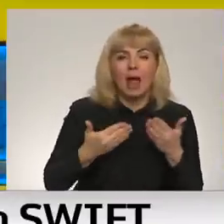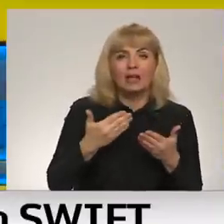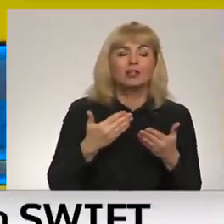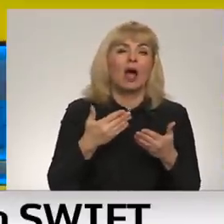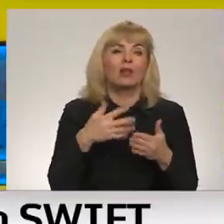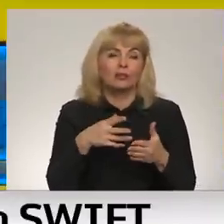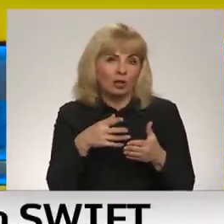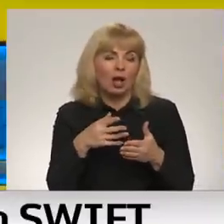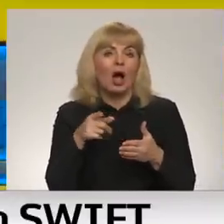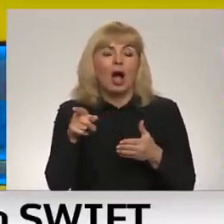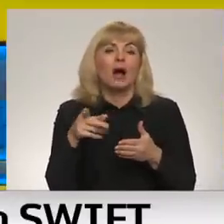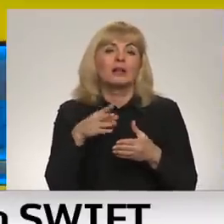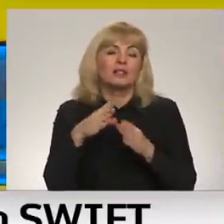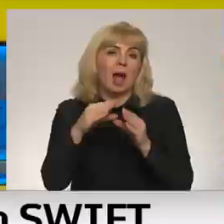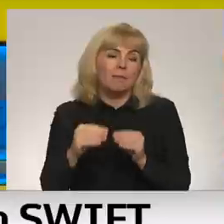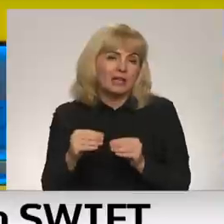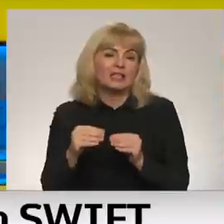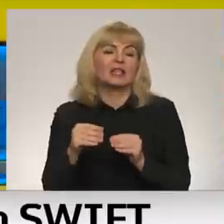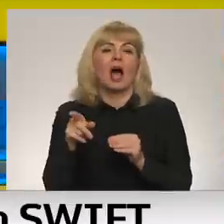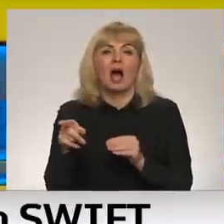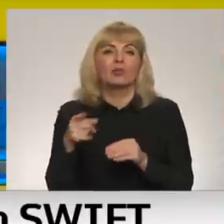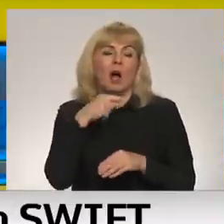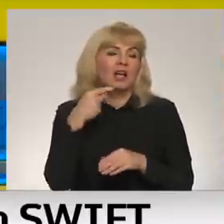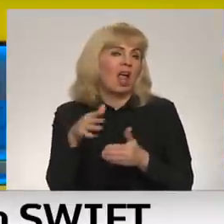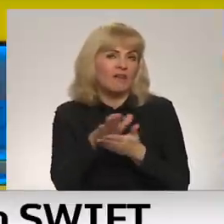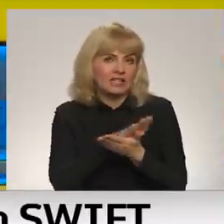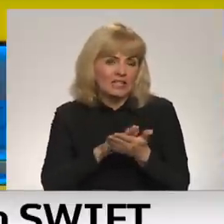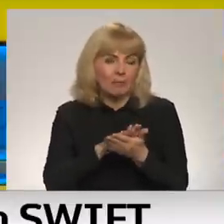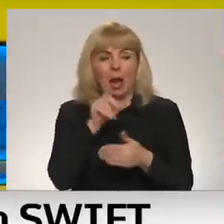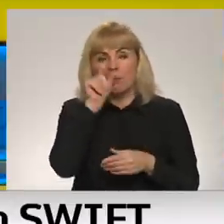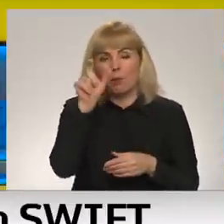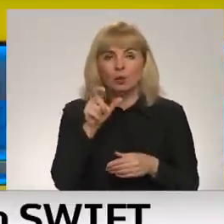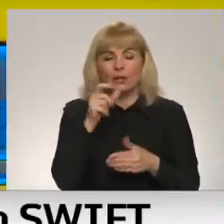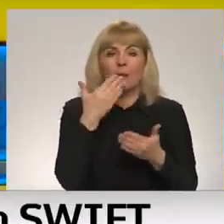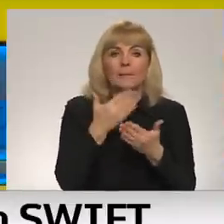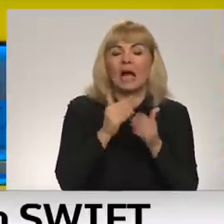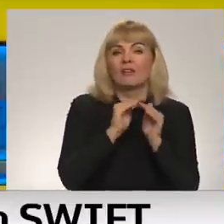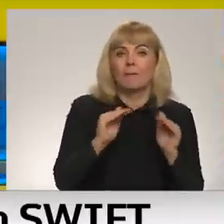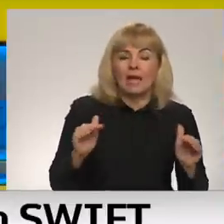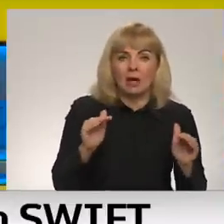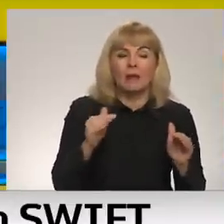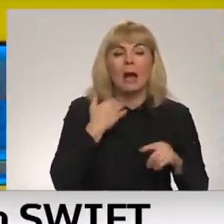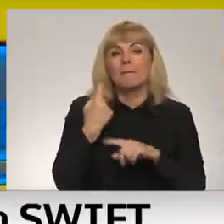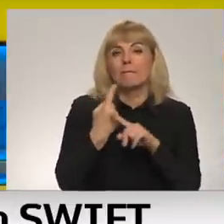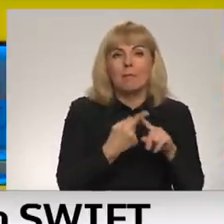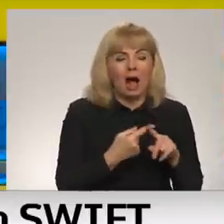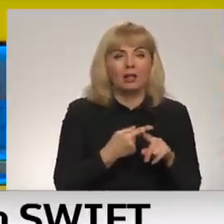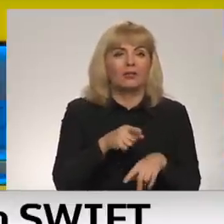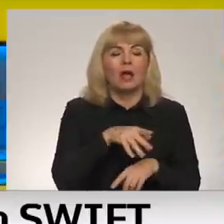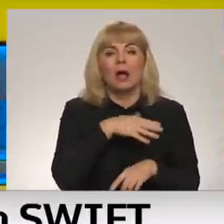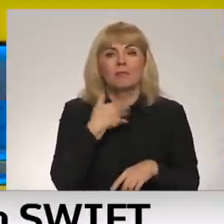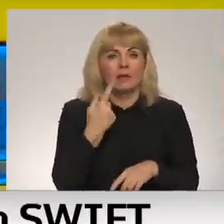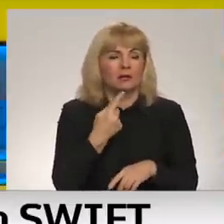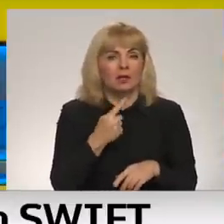situāciju no Krievijas puses nebija. Tagad no Putina puses piedāvāt mieru sarunas Baltkrievijā Gomelā, tas ir